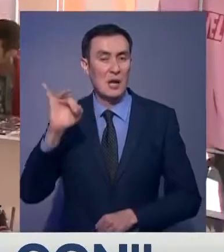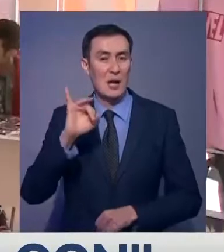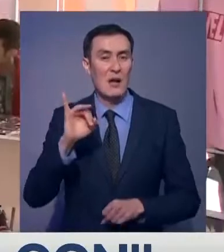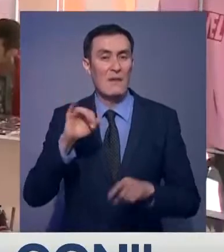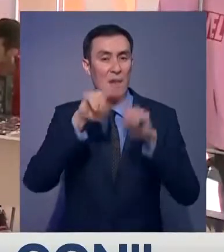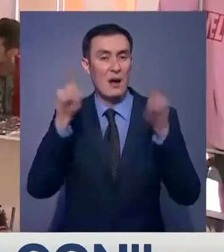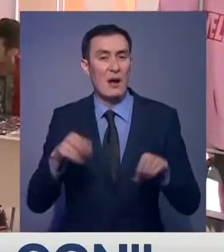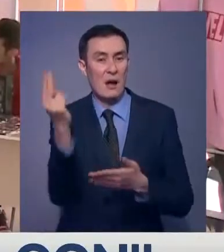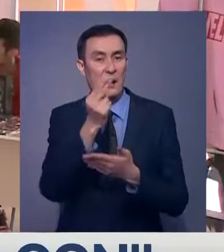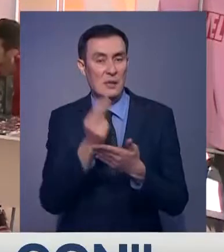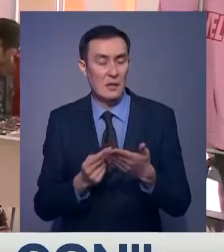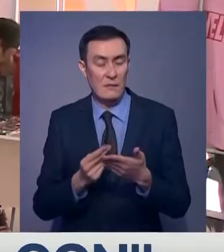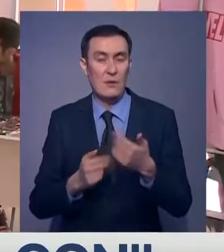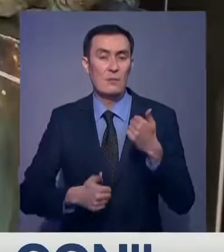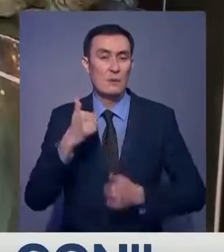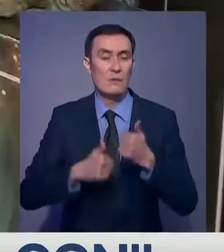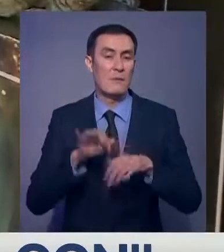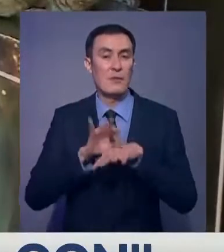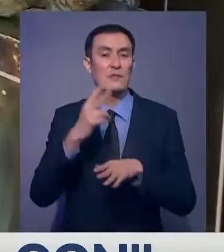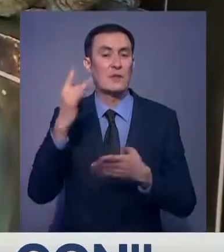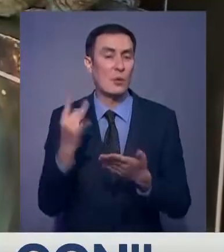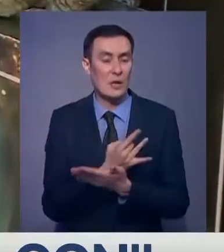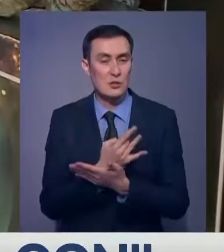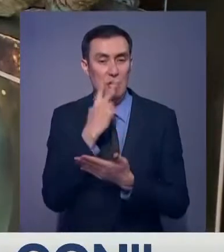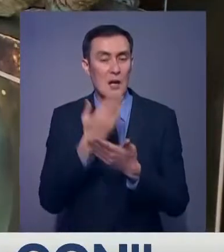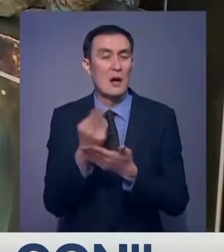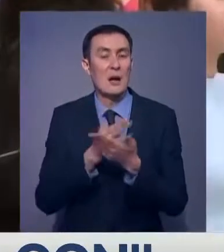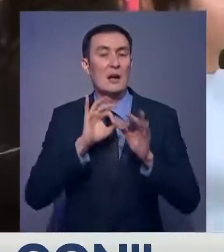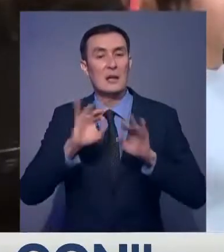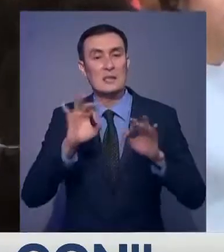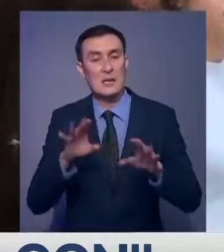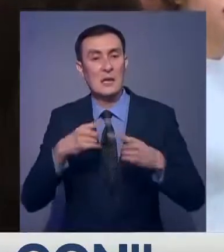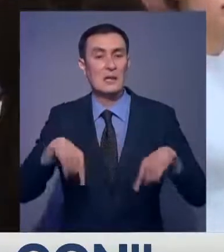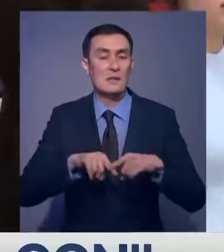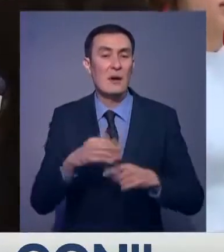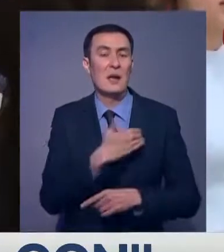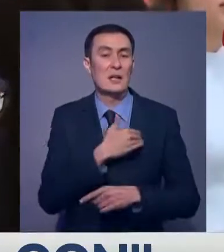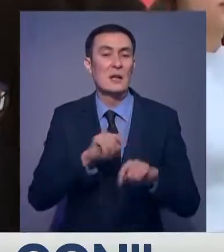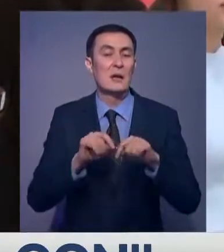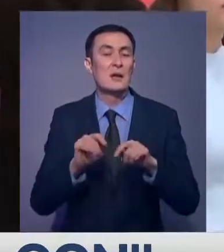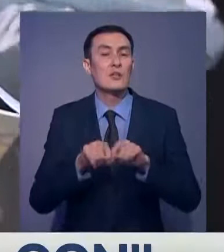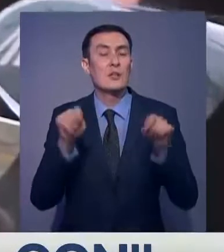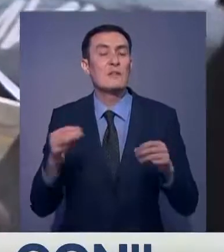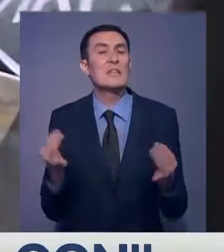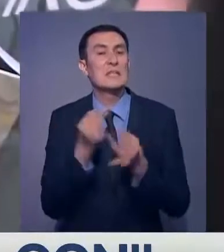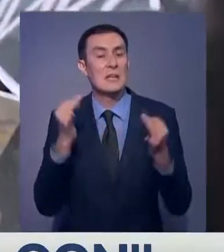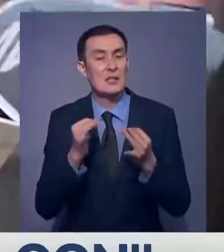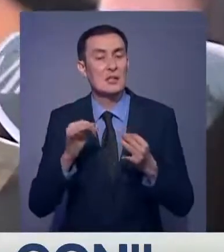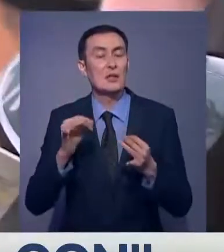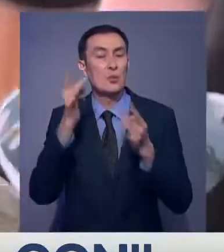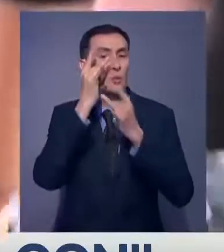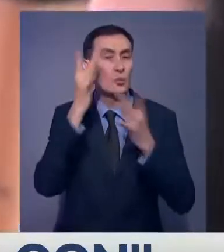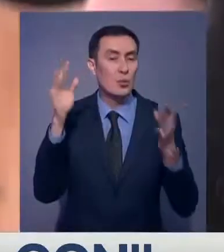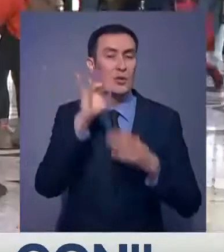картинках. Фестиваль комиксов «Тикон» проводится уже второй раз. Через иллюстрированные рассказы организаторы мечтают про будить интерес школьников к истории и